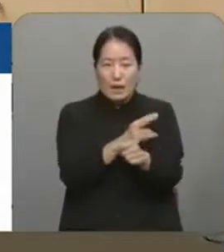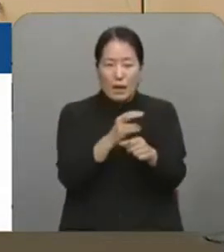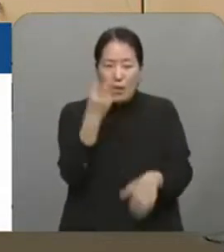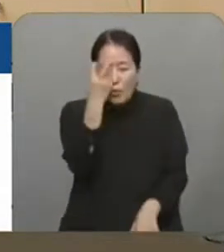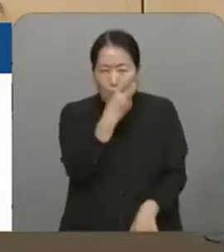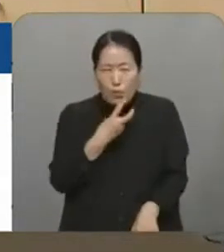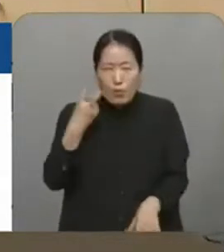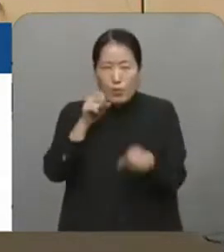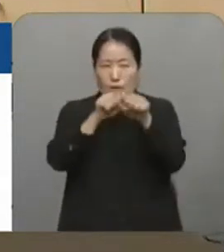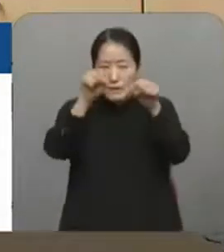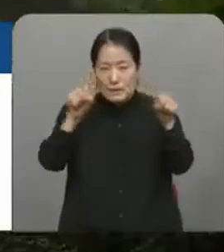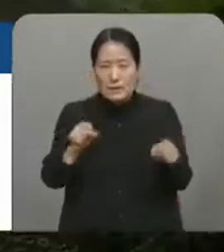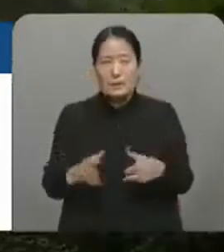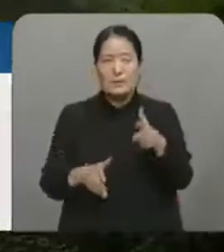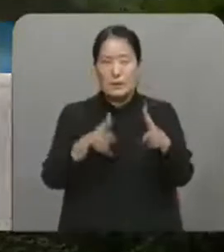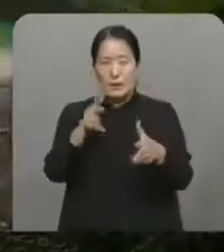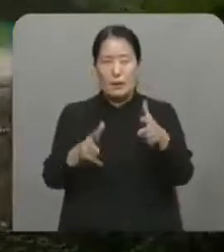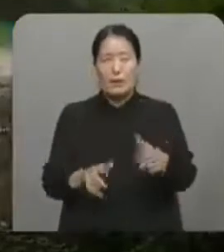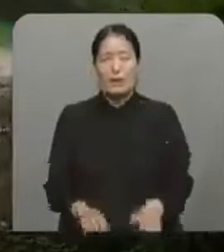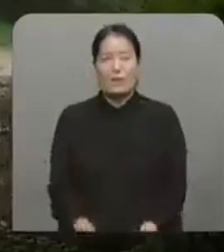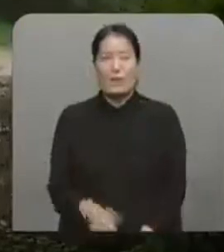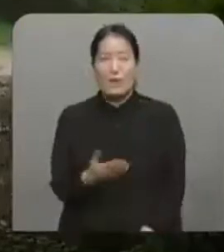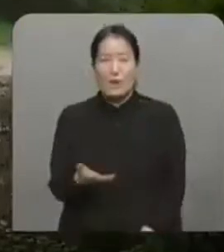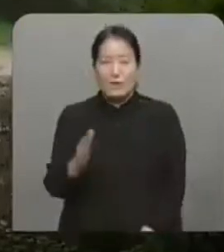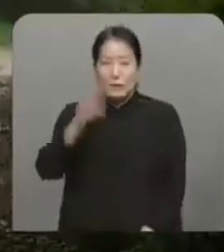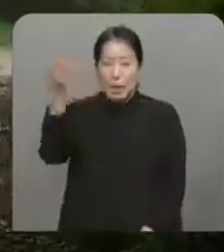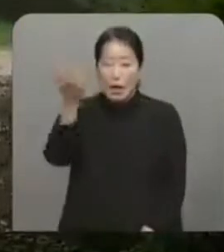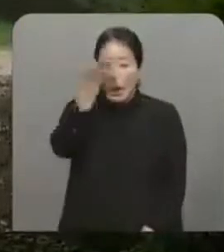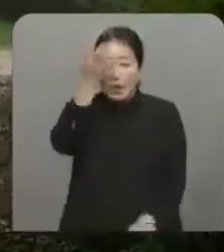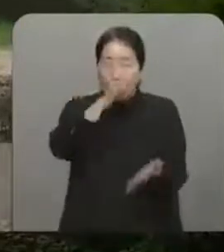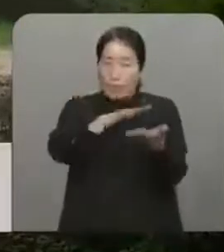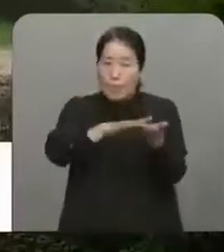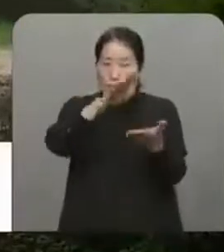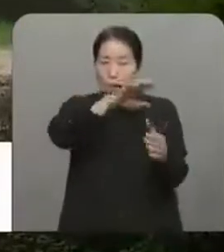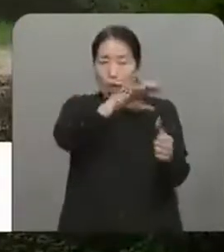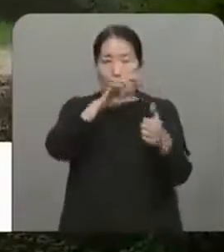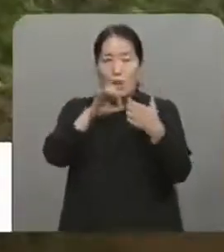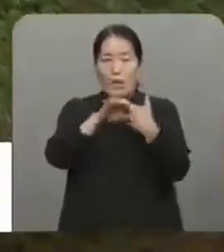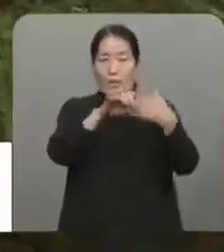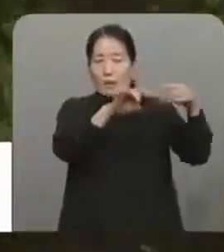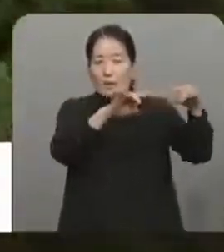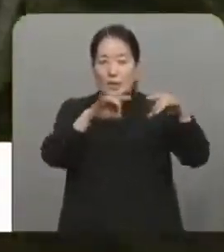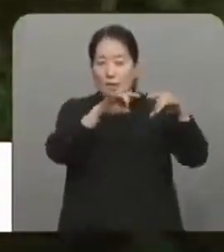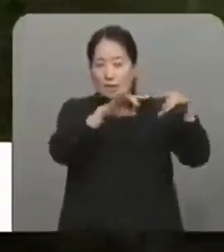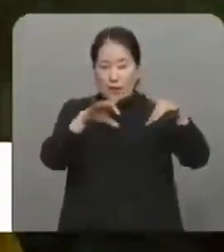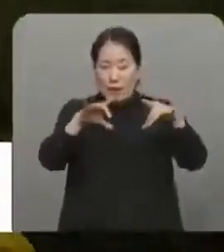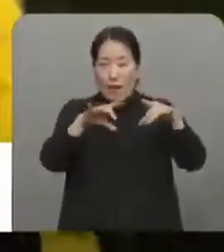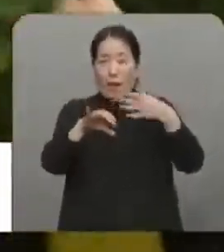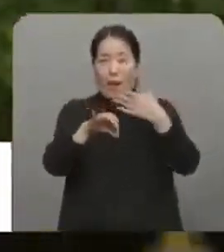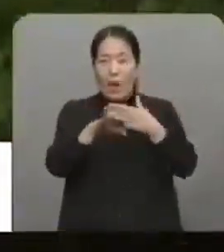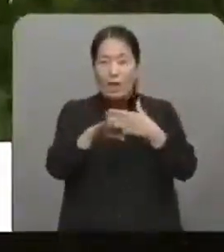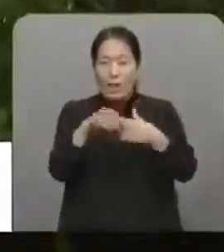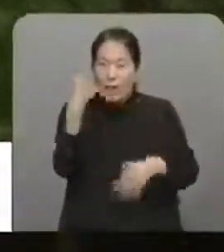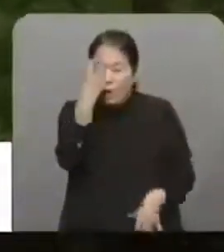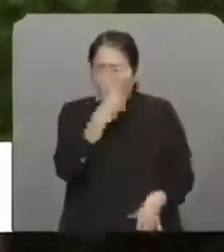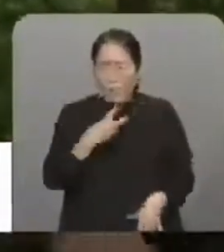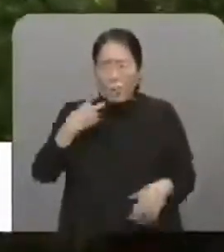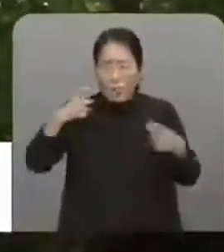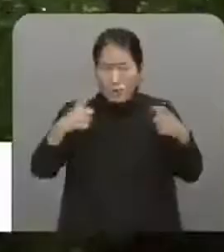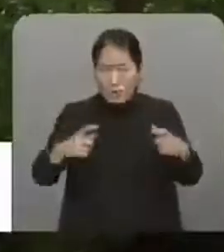감지 체제를 구축하고자 하는 사업입니다. 하지만 연기와 열기를 활용하는 센서의 경우 감지 범위와